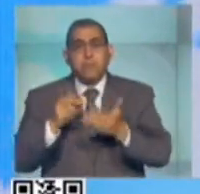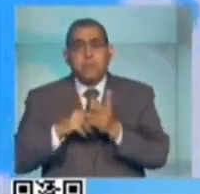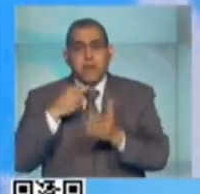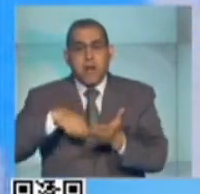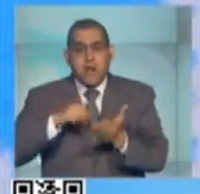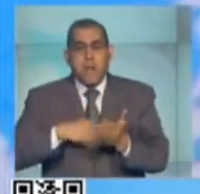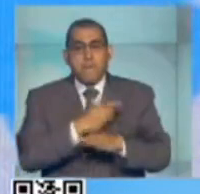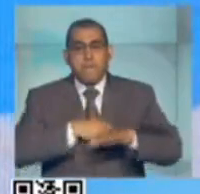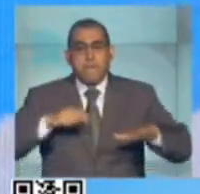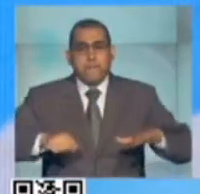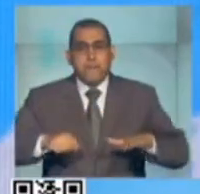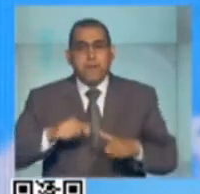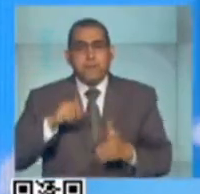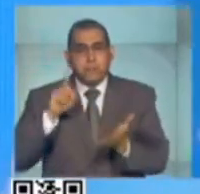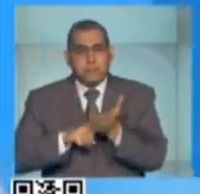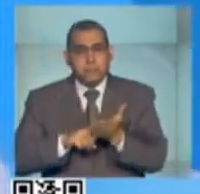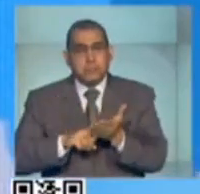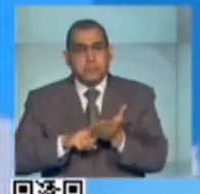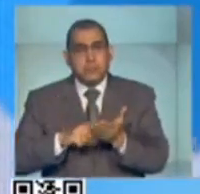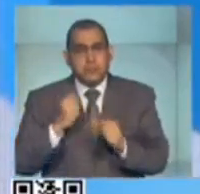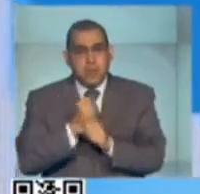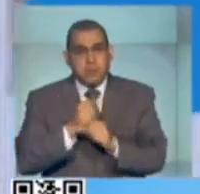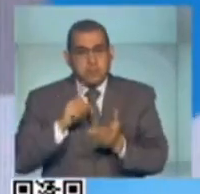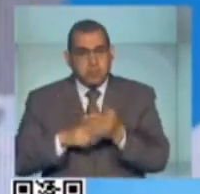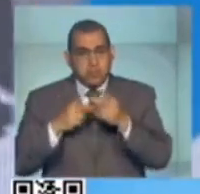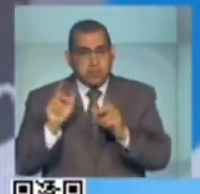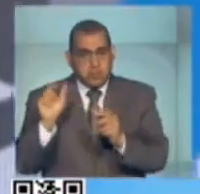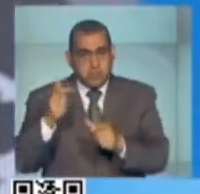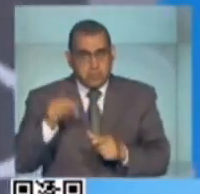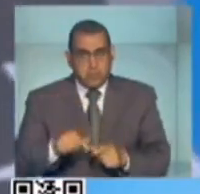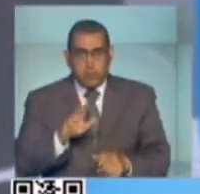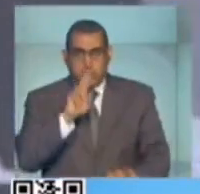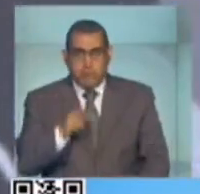هذه القرارات ملزمة وقابلة للتنفيذ؟